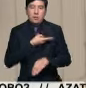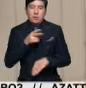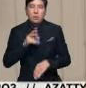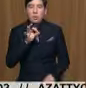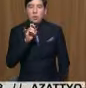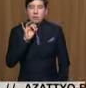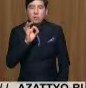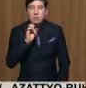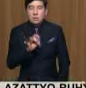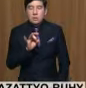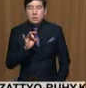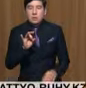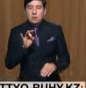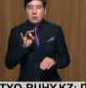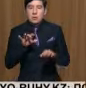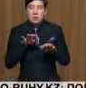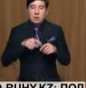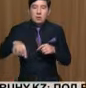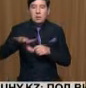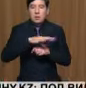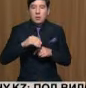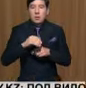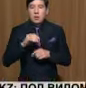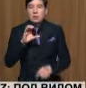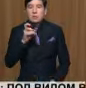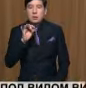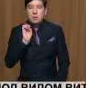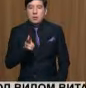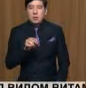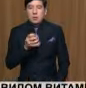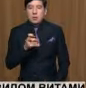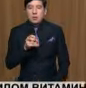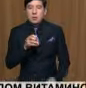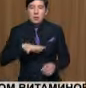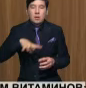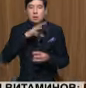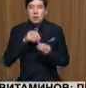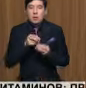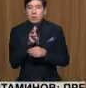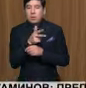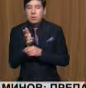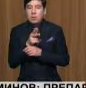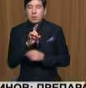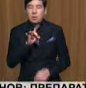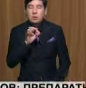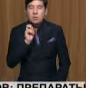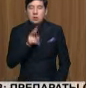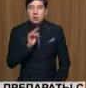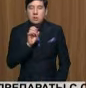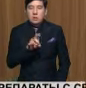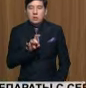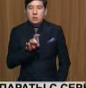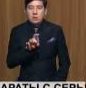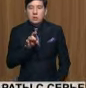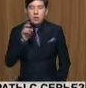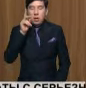уголовное дело. На территории автодрома «Сокол» в селе Ассай во время исполнения трюка при съемках видеоролика 22-летний молодой человек